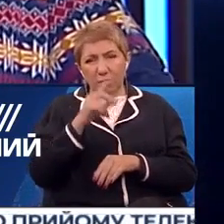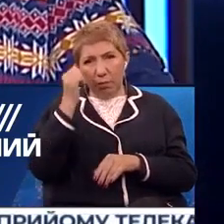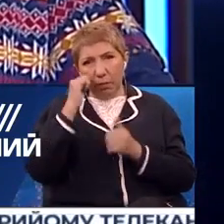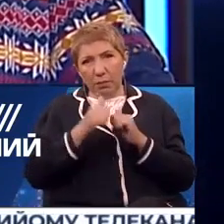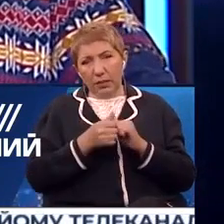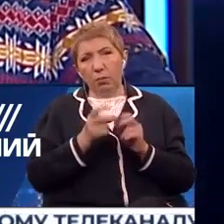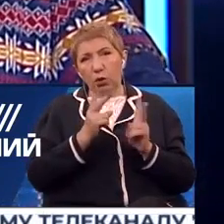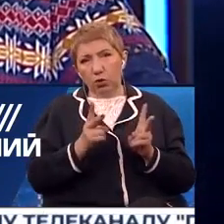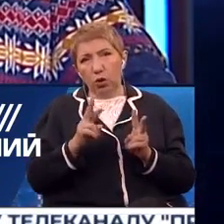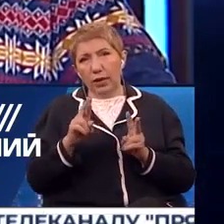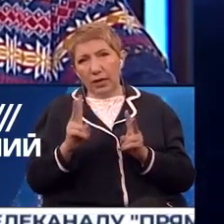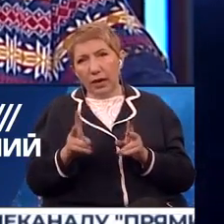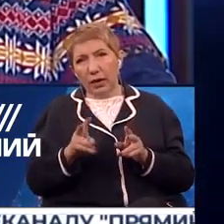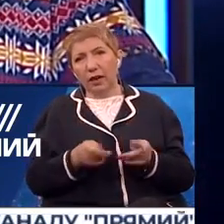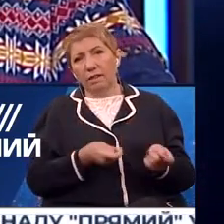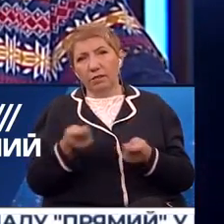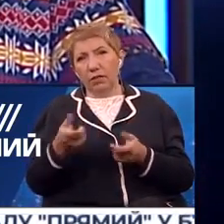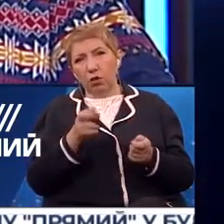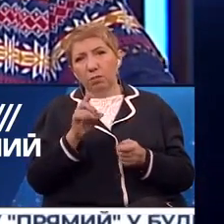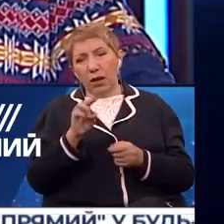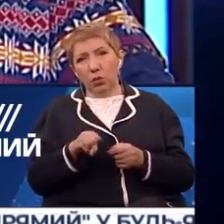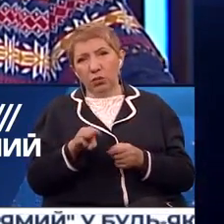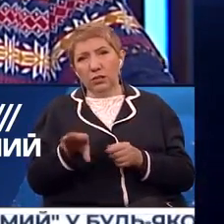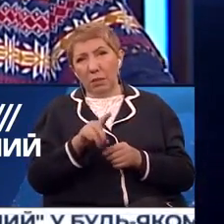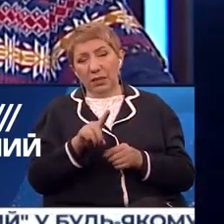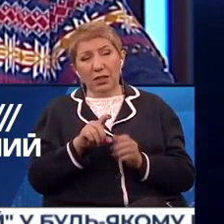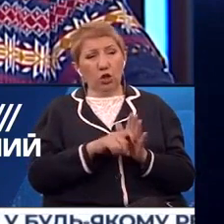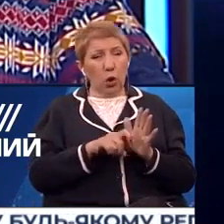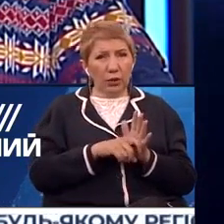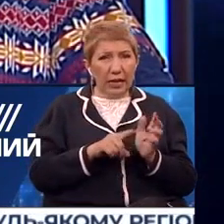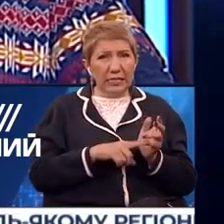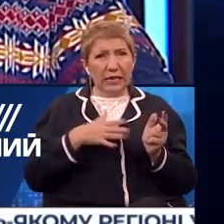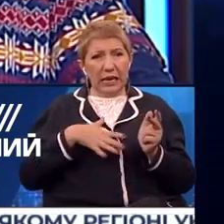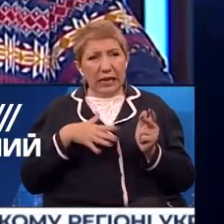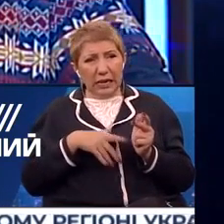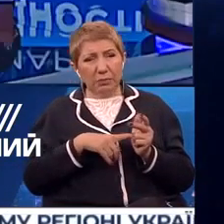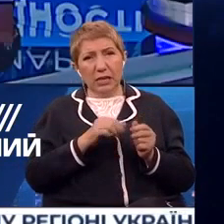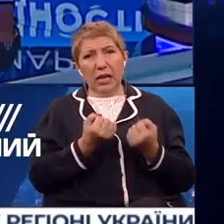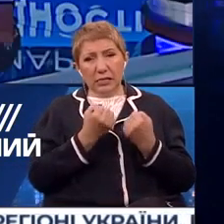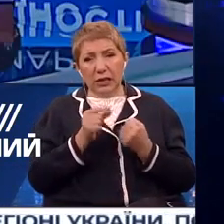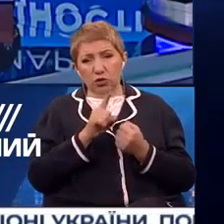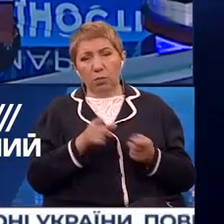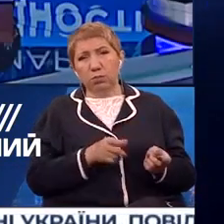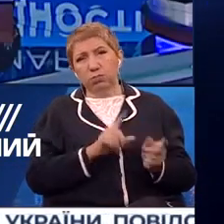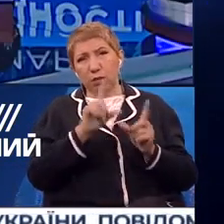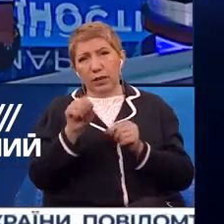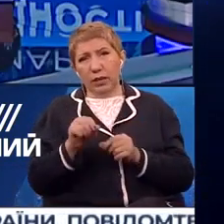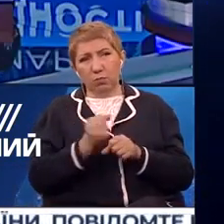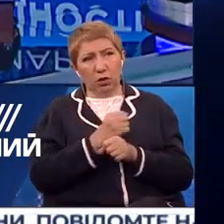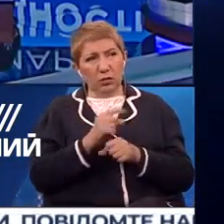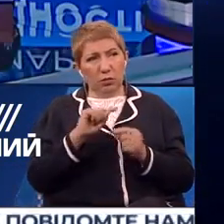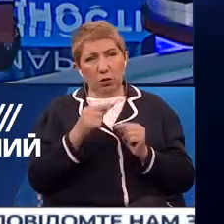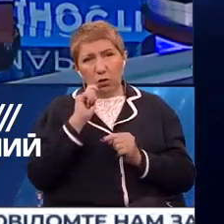як організовано вивозив Беркут з Майдану. Донецький Беркут, Кримський, захищав, щоб вони поїхали і боролися проти України. Ми